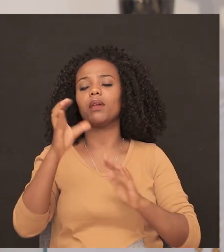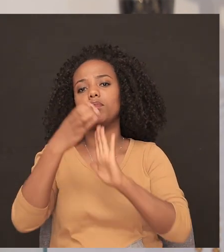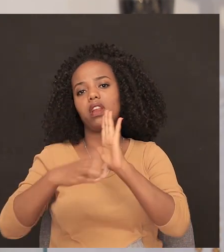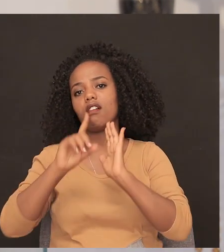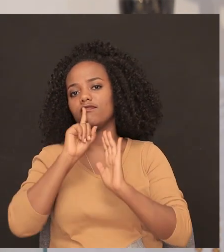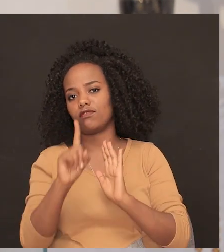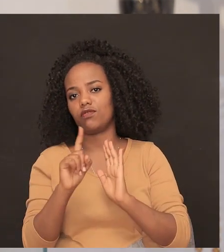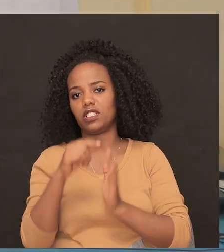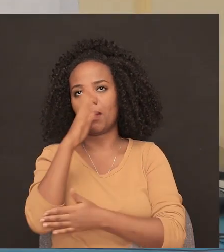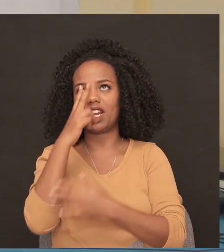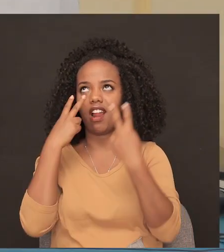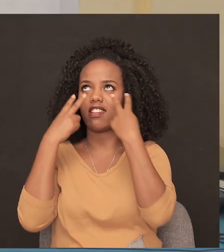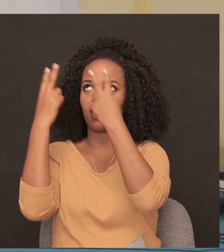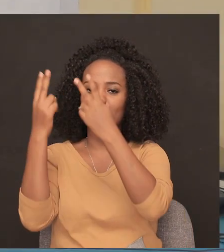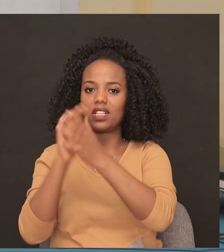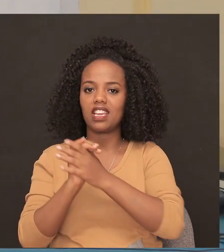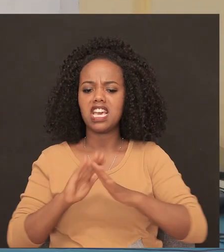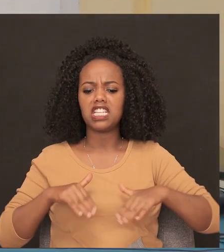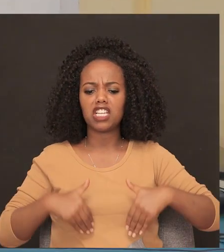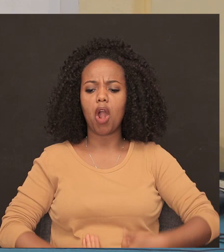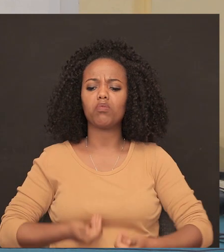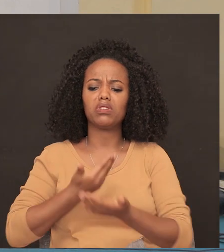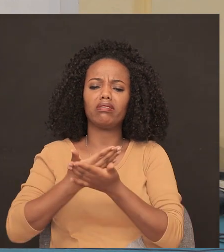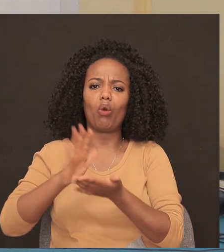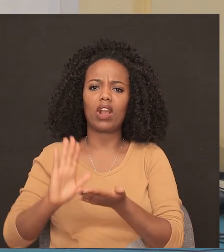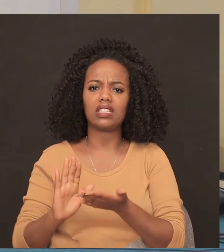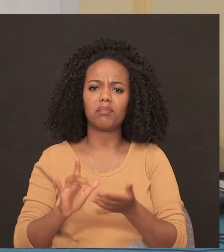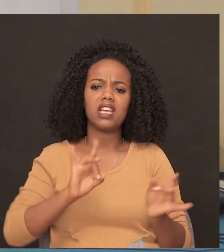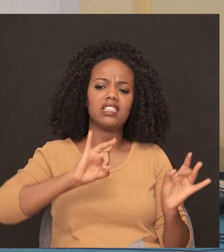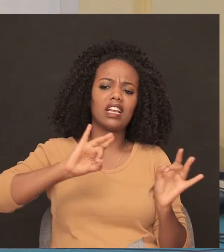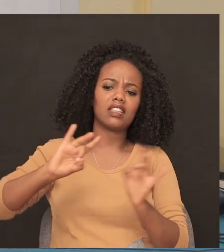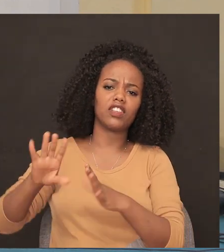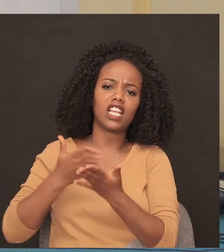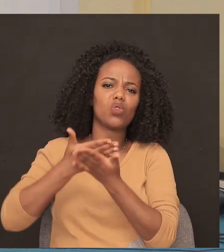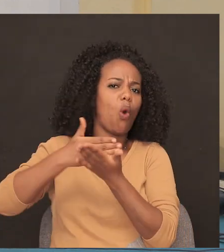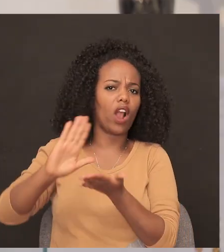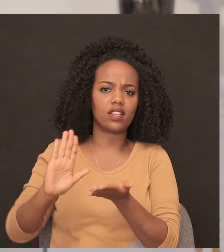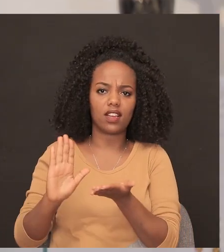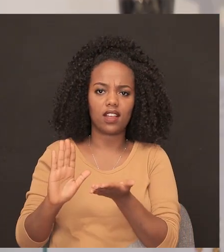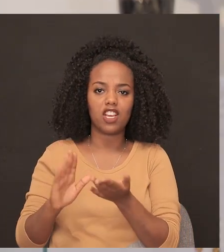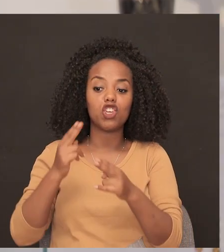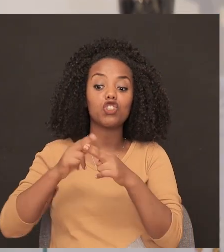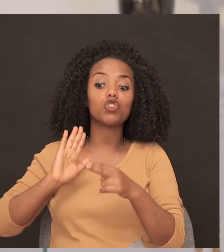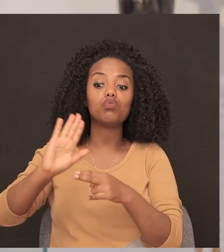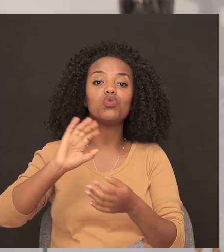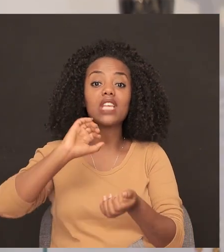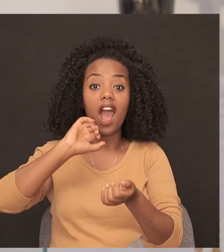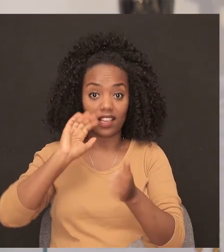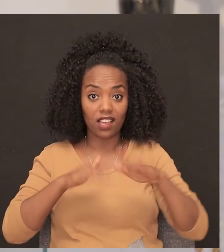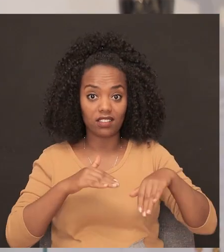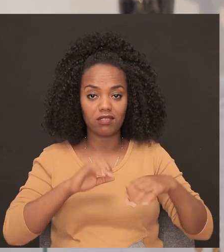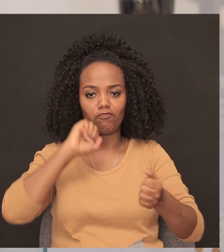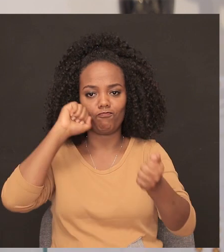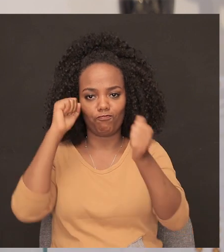እግዚአብሔርን ያየበት፣ ድካሙ የተወገደበት፣ ነቀፌታው የተወገደበት፣ ስሙ ሳይቀር